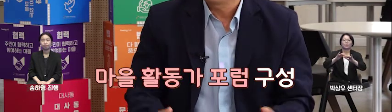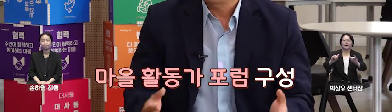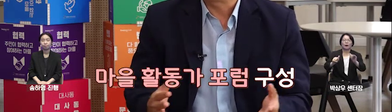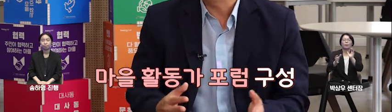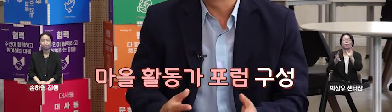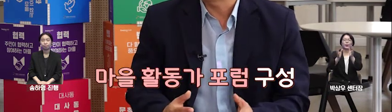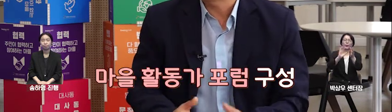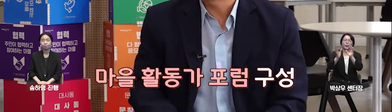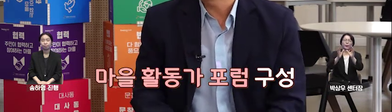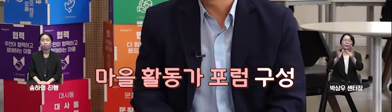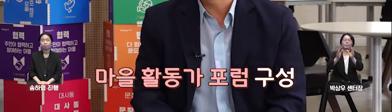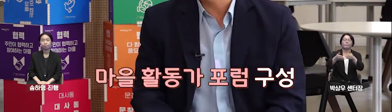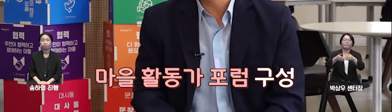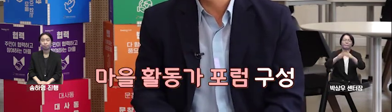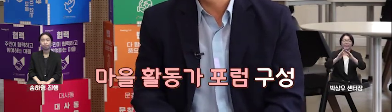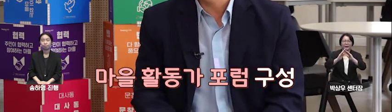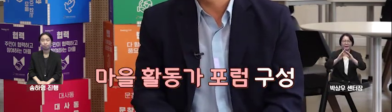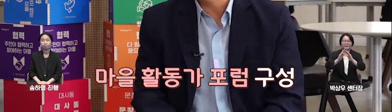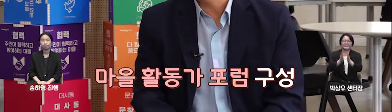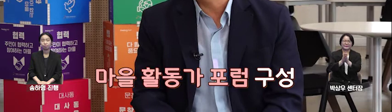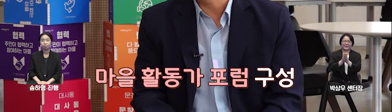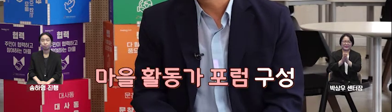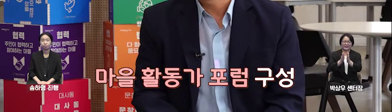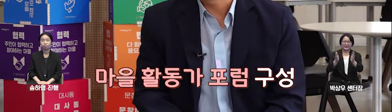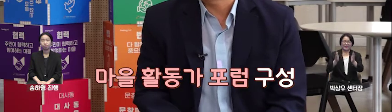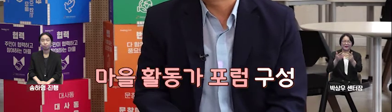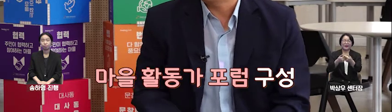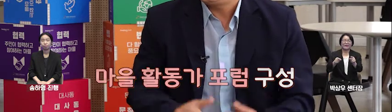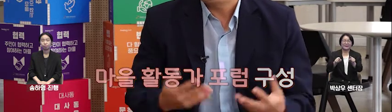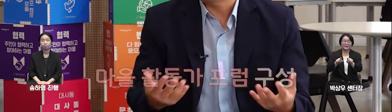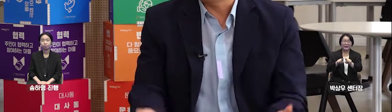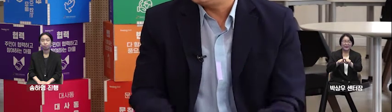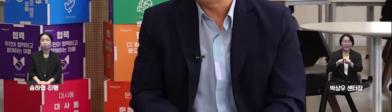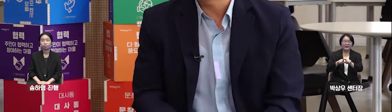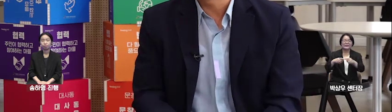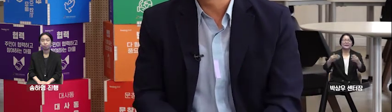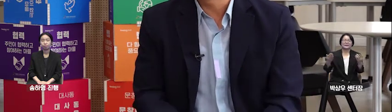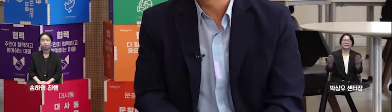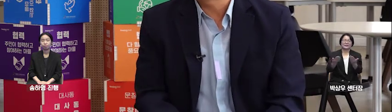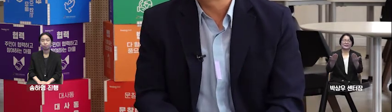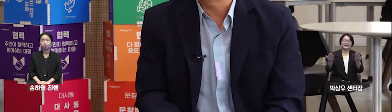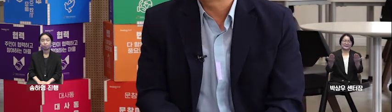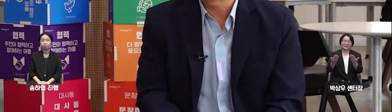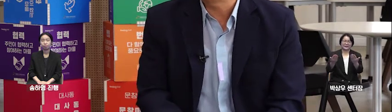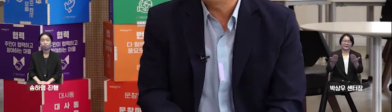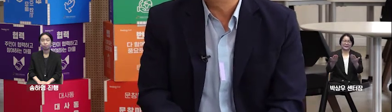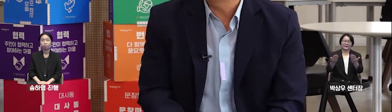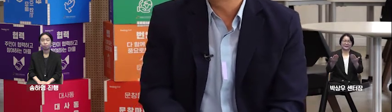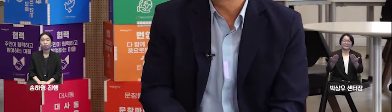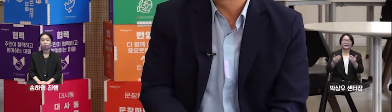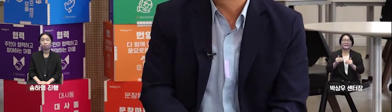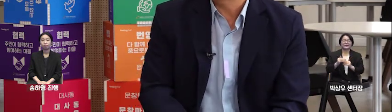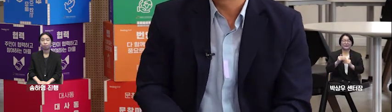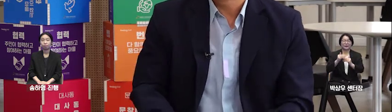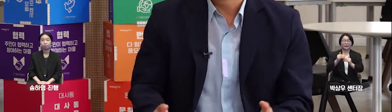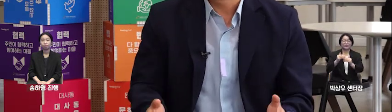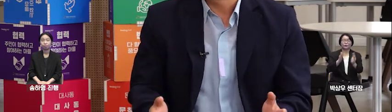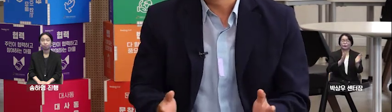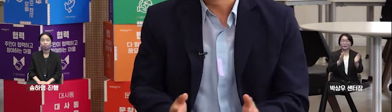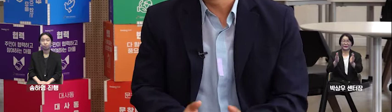것을 만들어서 처음 시작하시는 분들과 함께 일을 추진하려고 준비가 되어